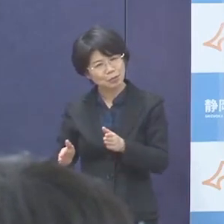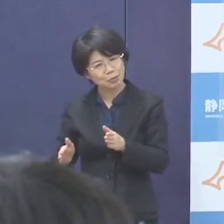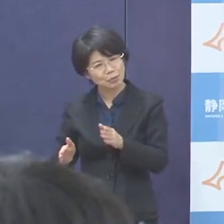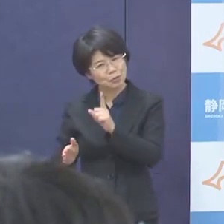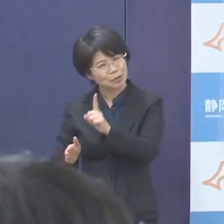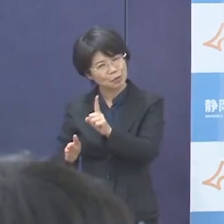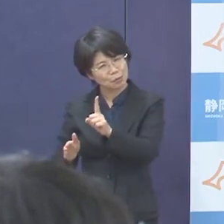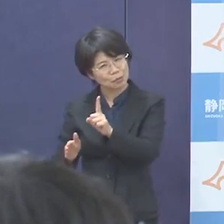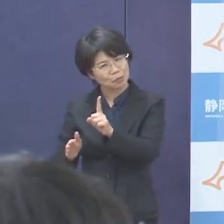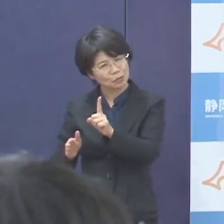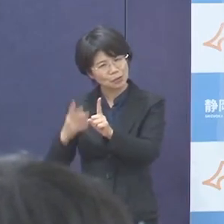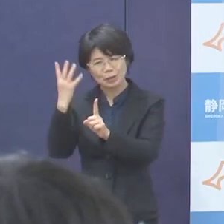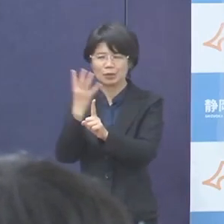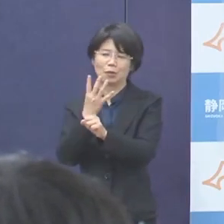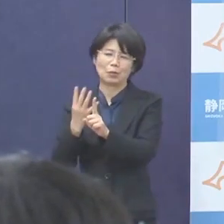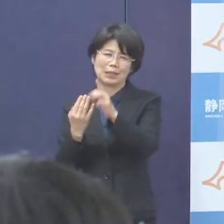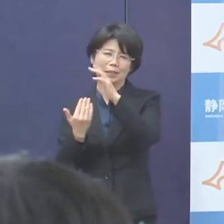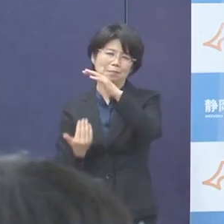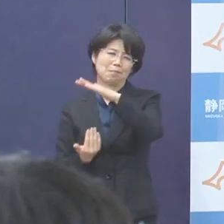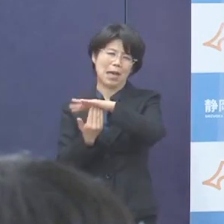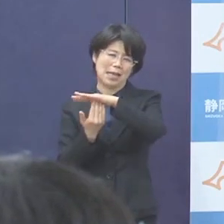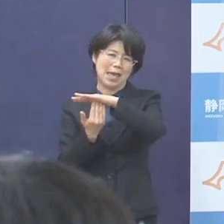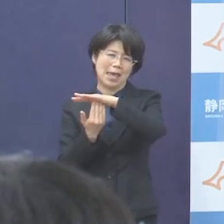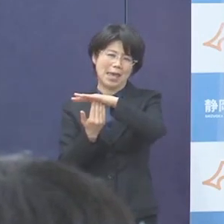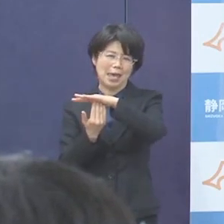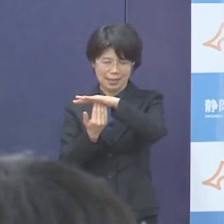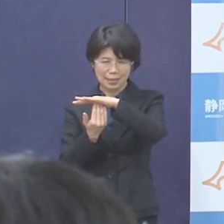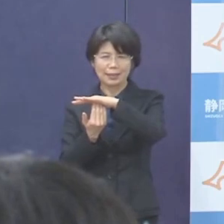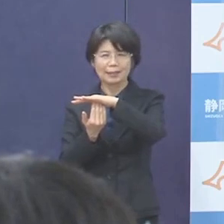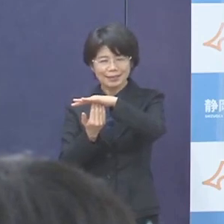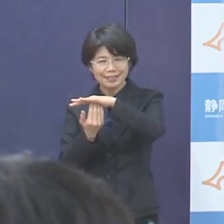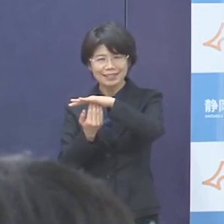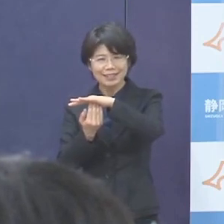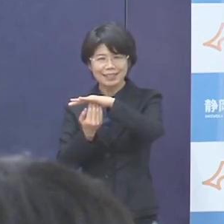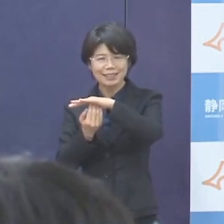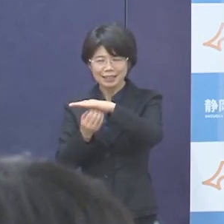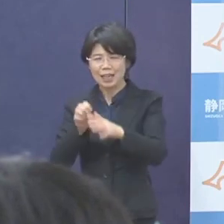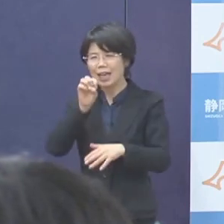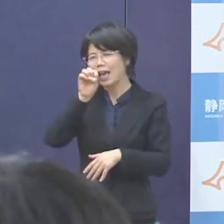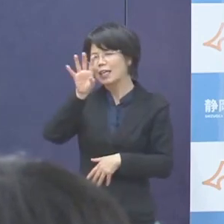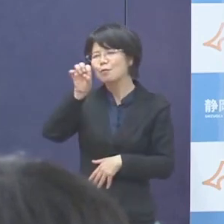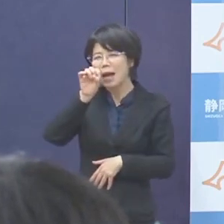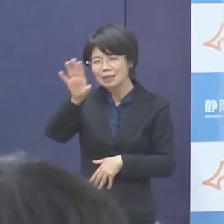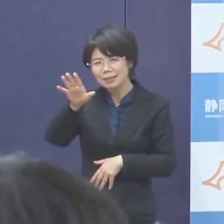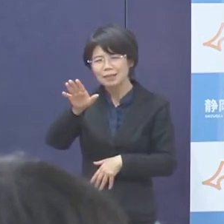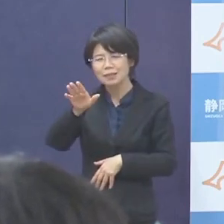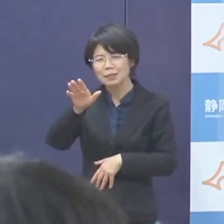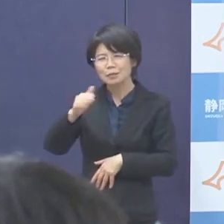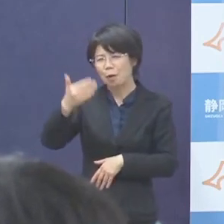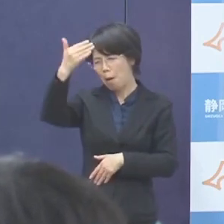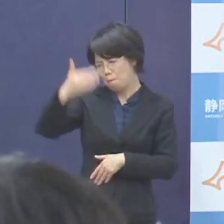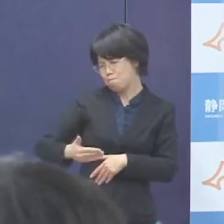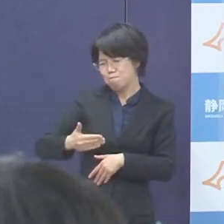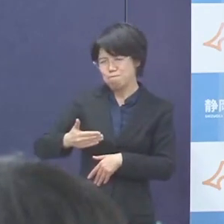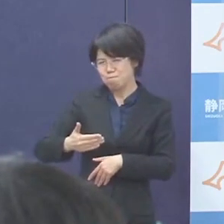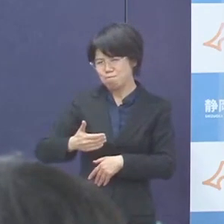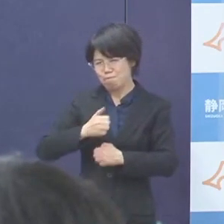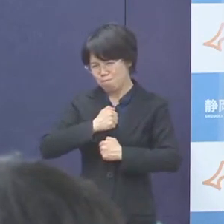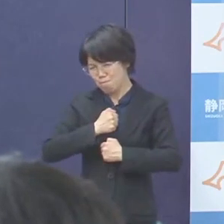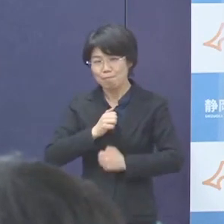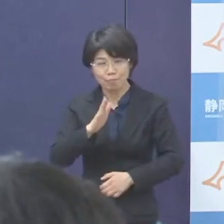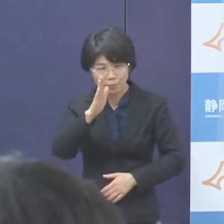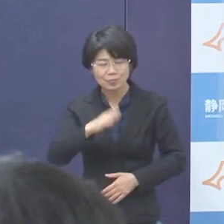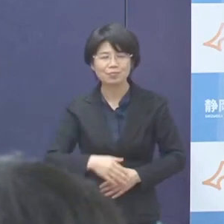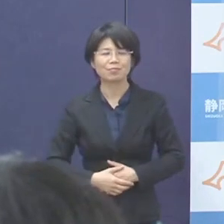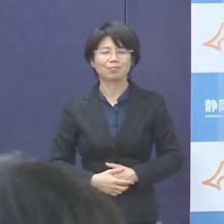飛沫が飛ばないようにですね、それを基本にして食事をしていただきたいと。それからもう一つパネル用